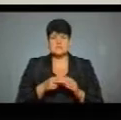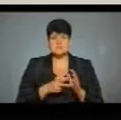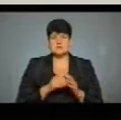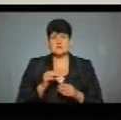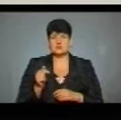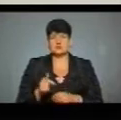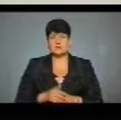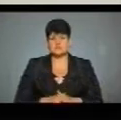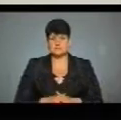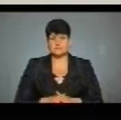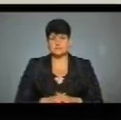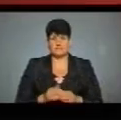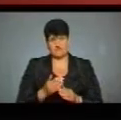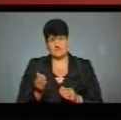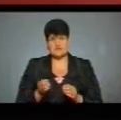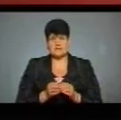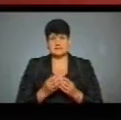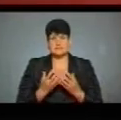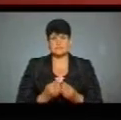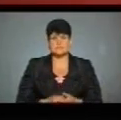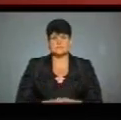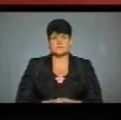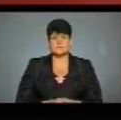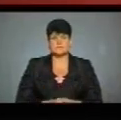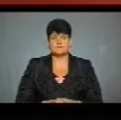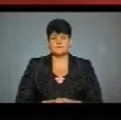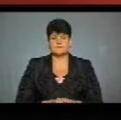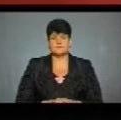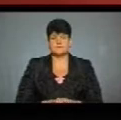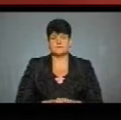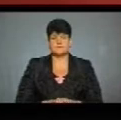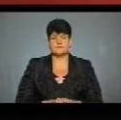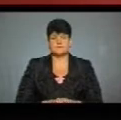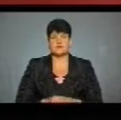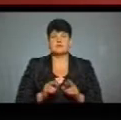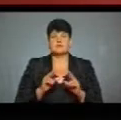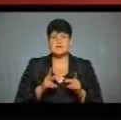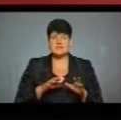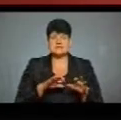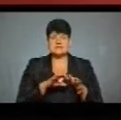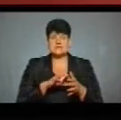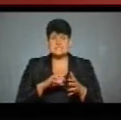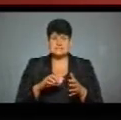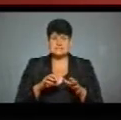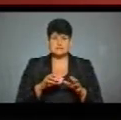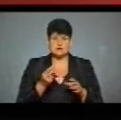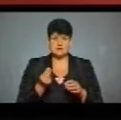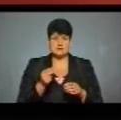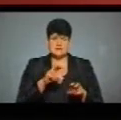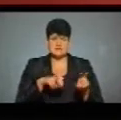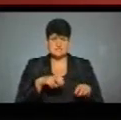гривень. Від 10 днів? Так, від 10 днів. Ну, власне, як стягуватимуться штраф?